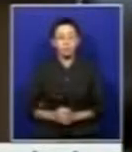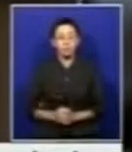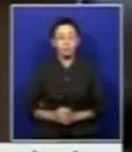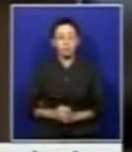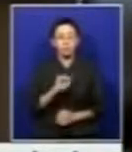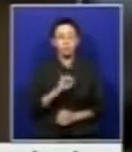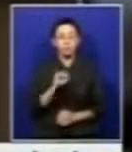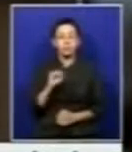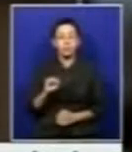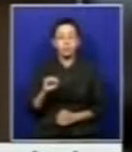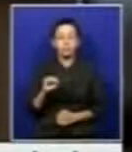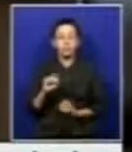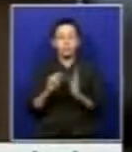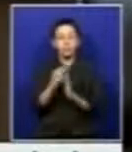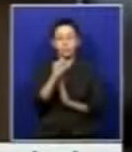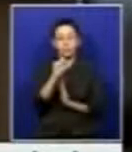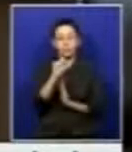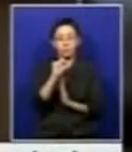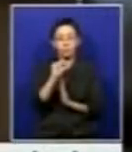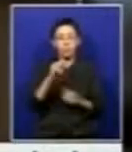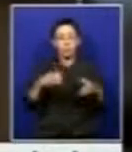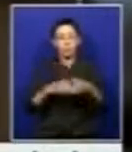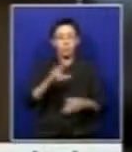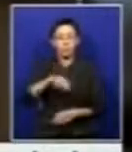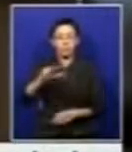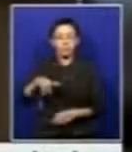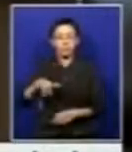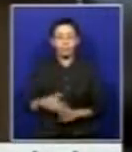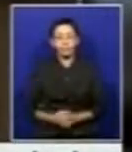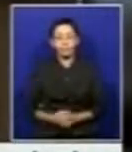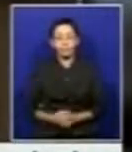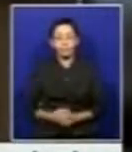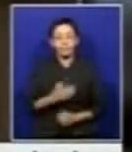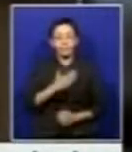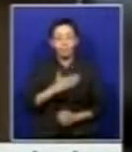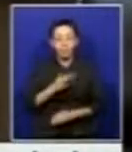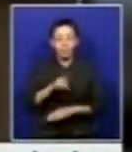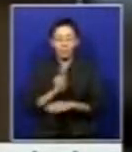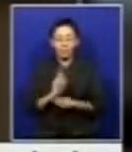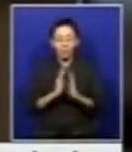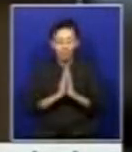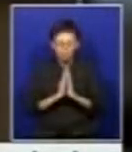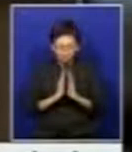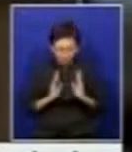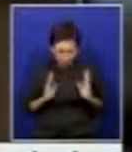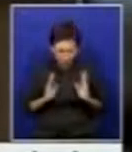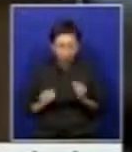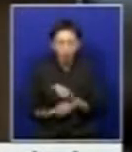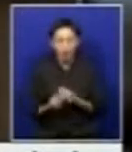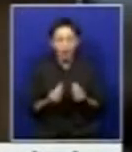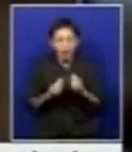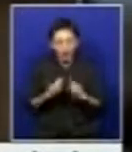รจังหวัดน่านพรรคเพื่อไทยต้องกราบขอบพระคุณท่านประธานเป็นอย่างสูงนะครับที่ให้โอกาสผม